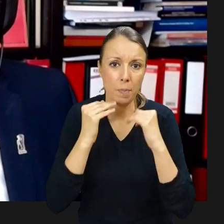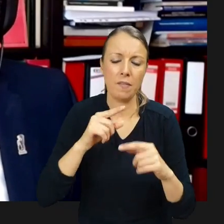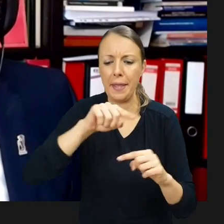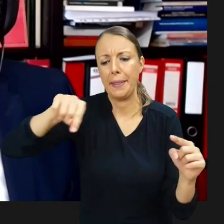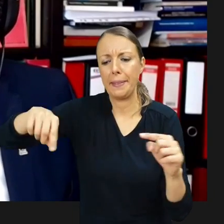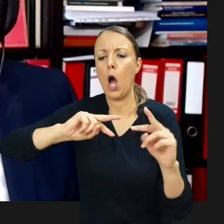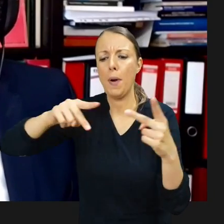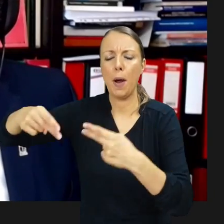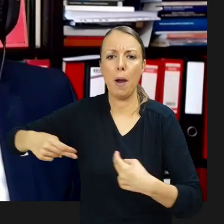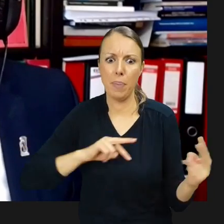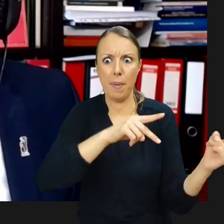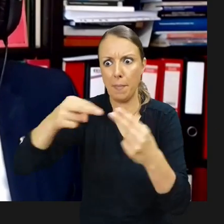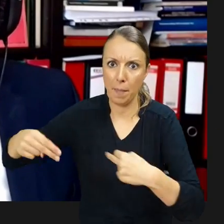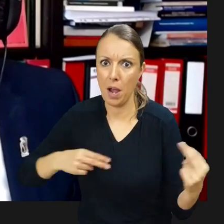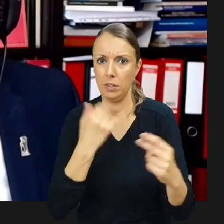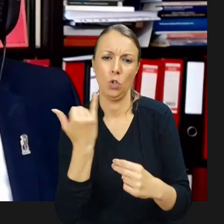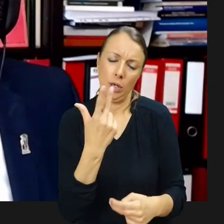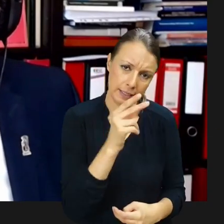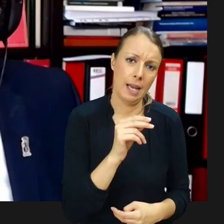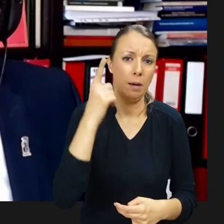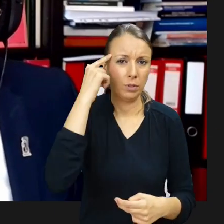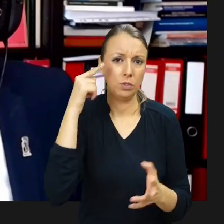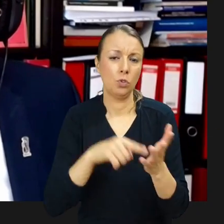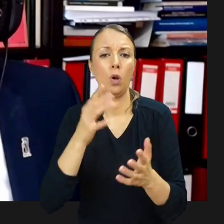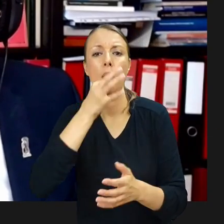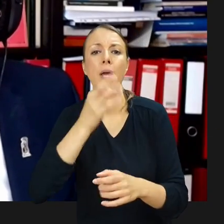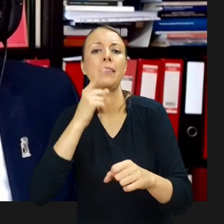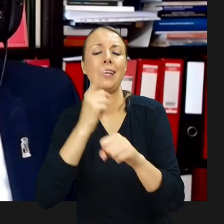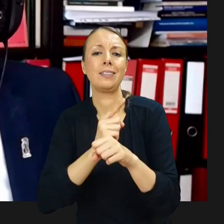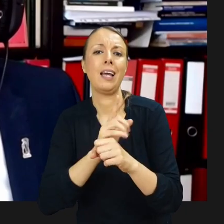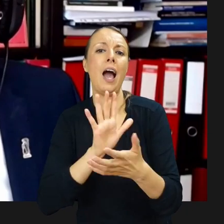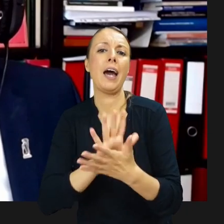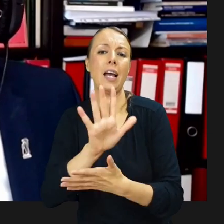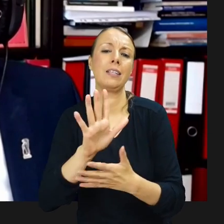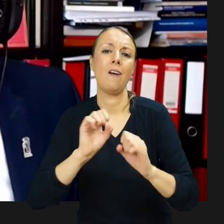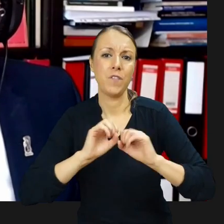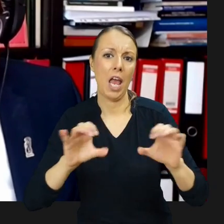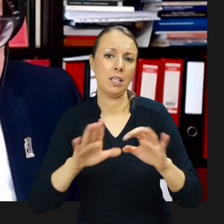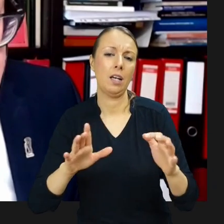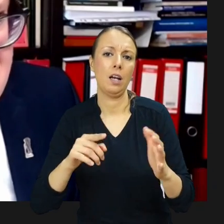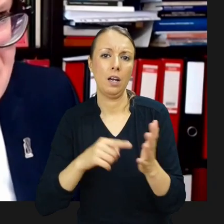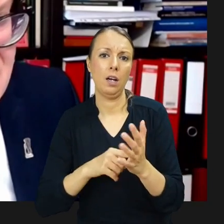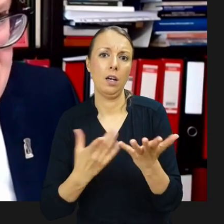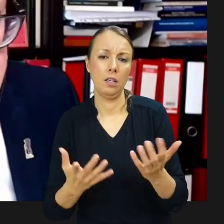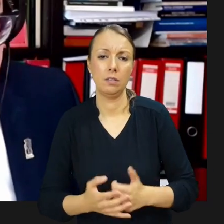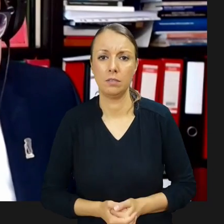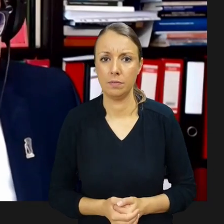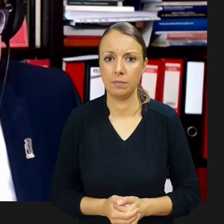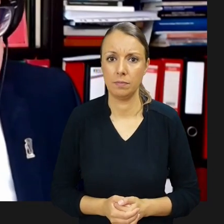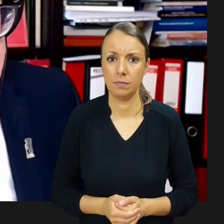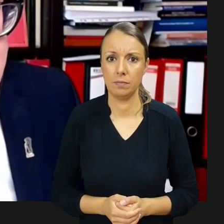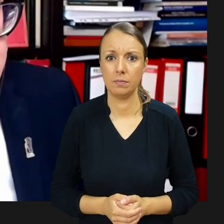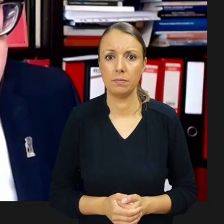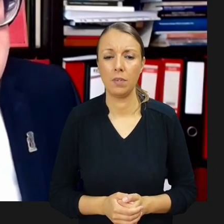powinny być te decyzje bardziej o charakterze reformatoryjnym. To jest udręka postępowań administracyjnych i karnych, że te